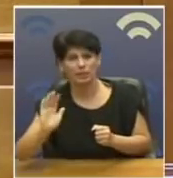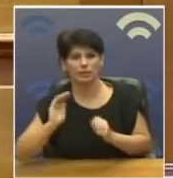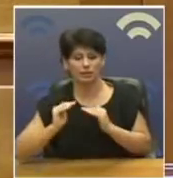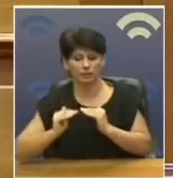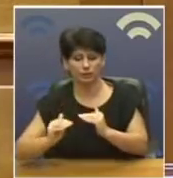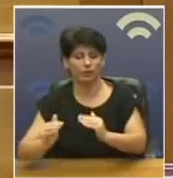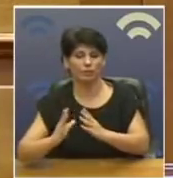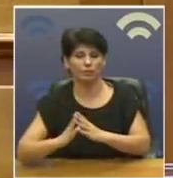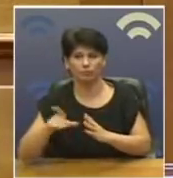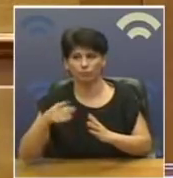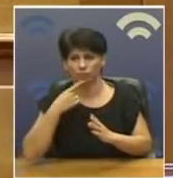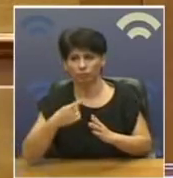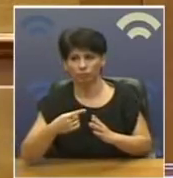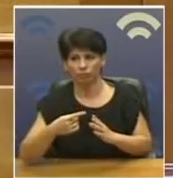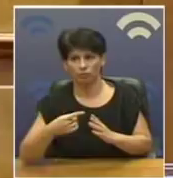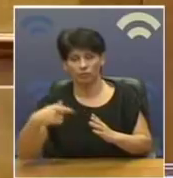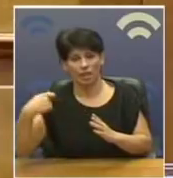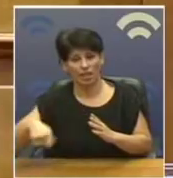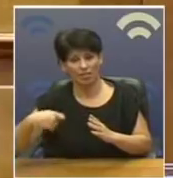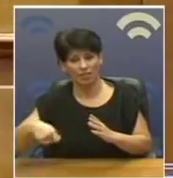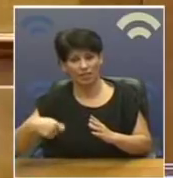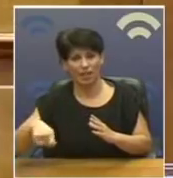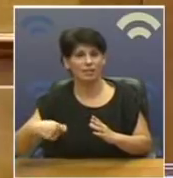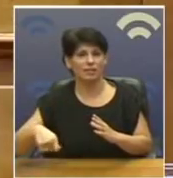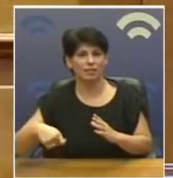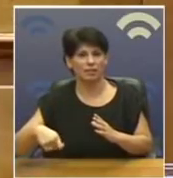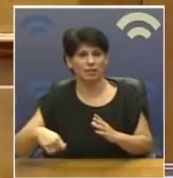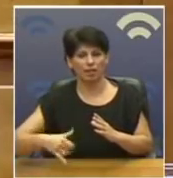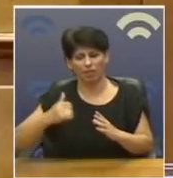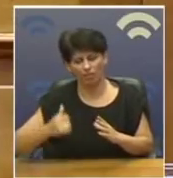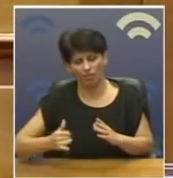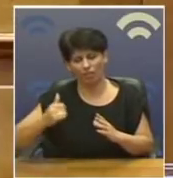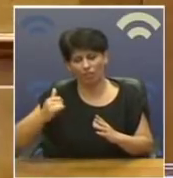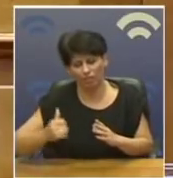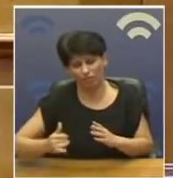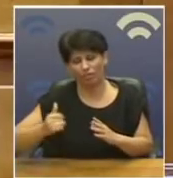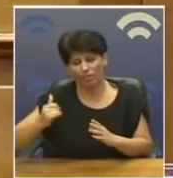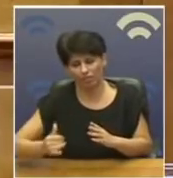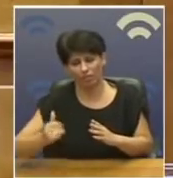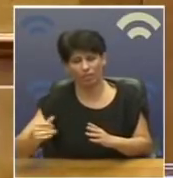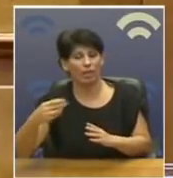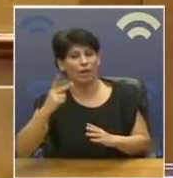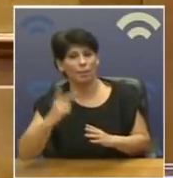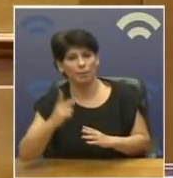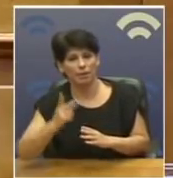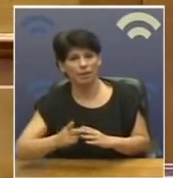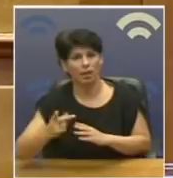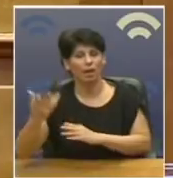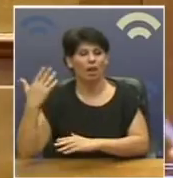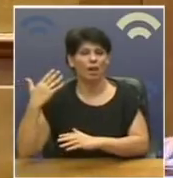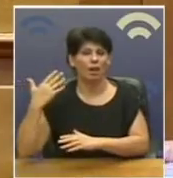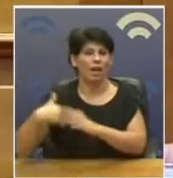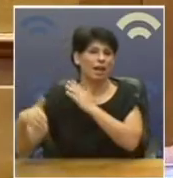στο λεγόμενο δικαστικό λιβάνισμα των υποθέσεων επί πολλά έτη, υποθέσεων ποινικών αρχαιολογικών